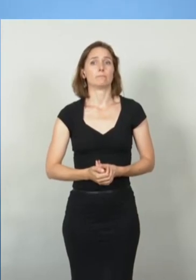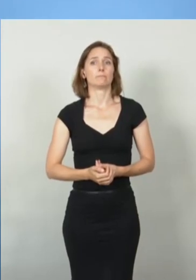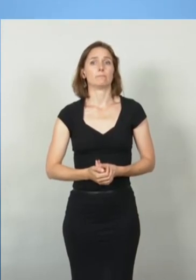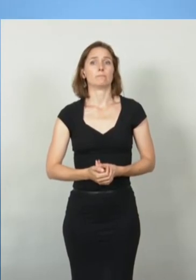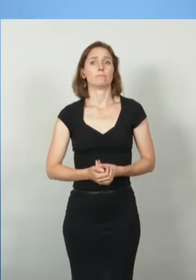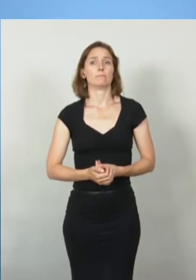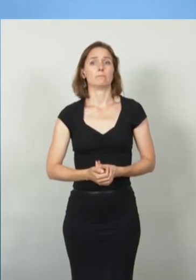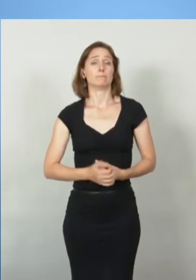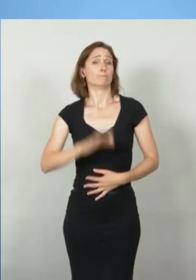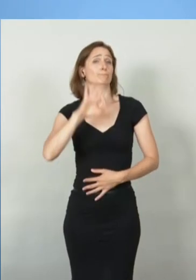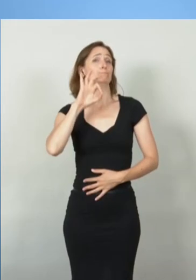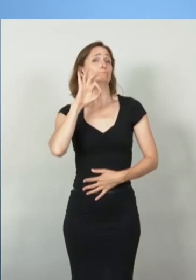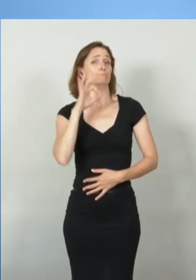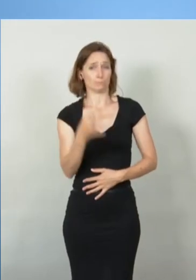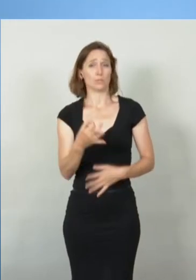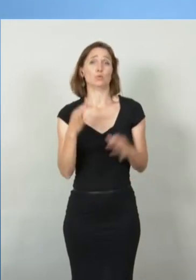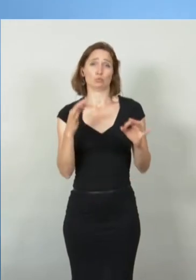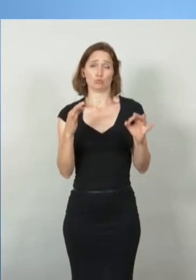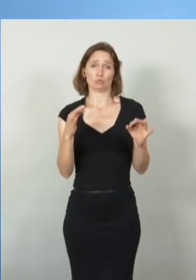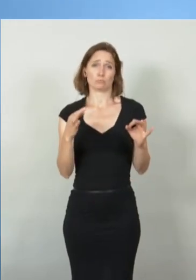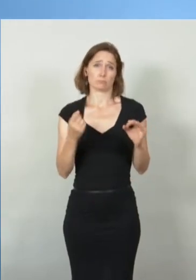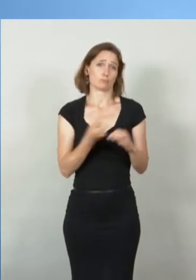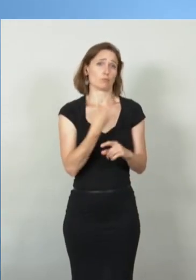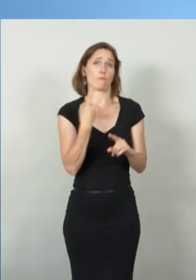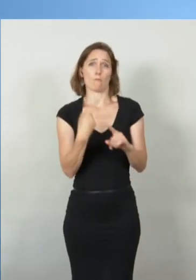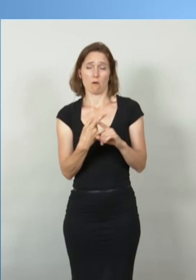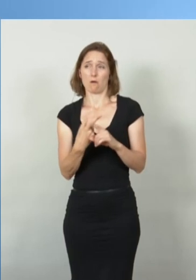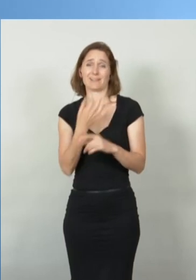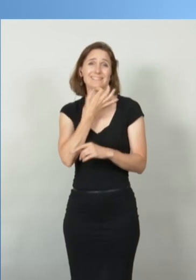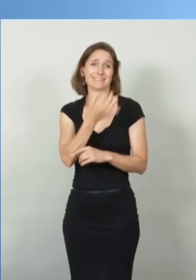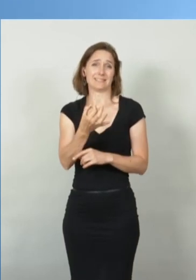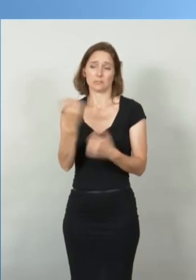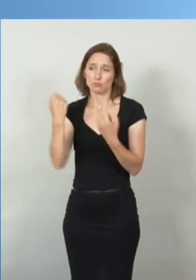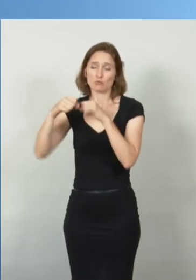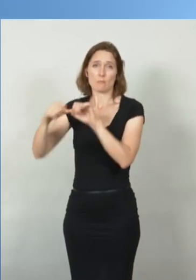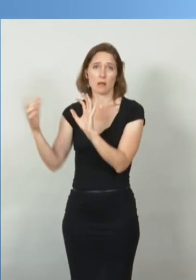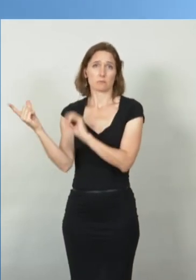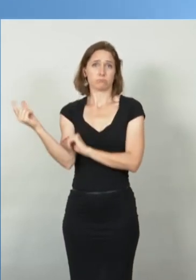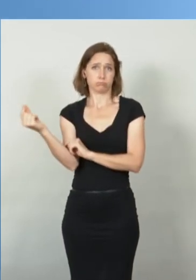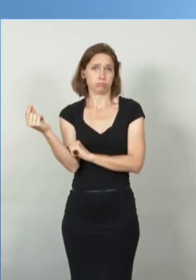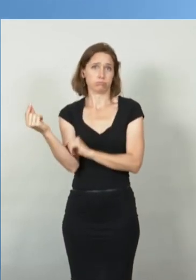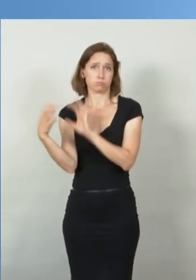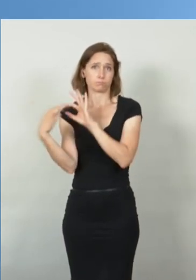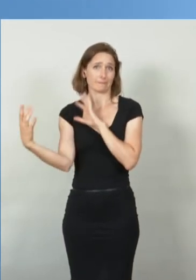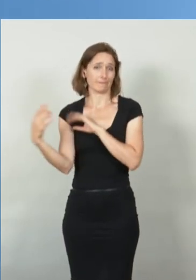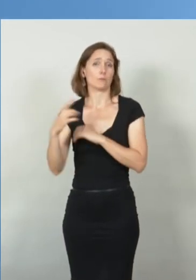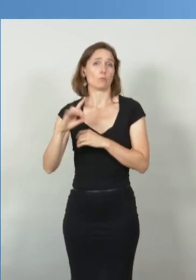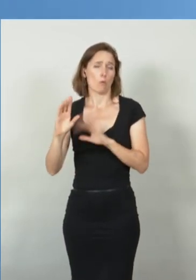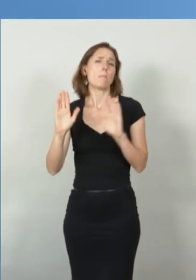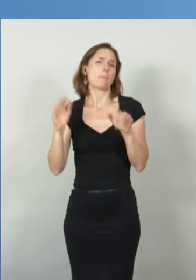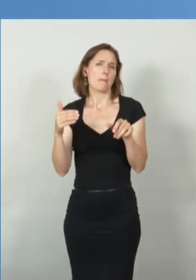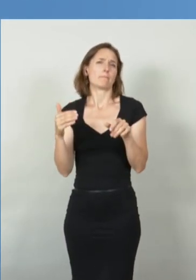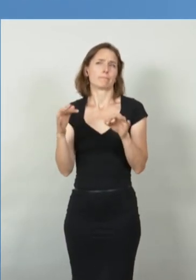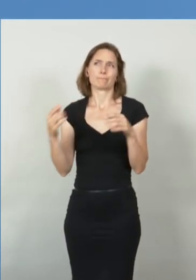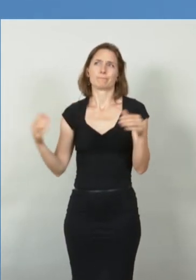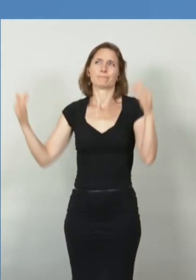oui effectivement ça a été dit ce n'est pas le cas même si la partie institutionnelle est restée en sommeil et